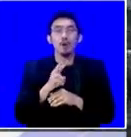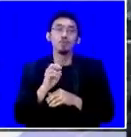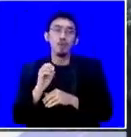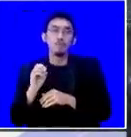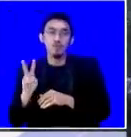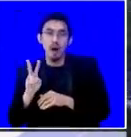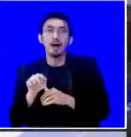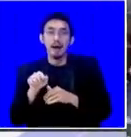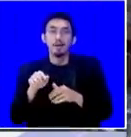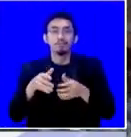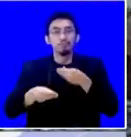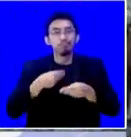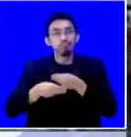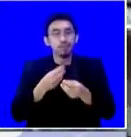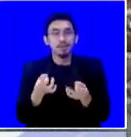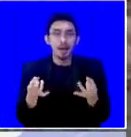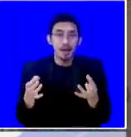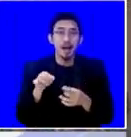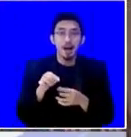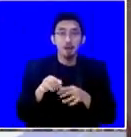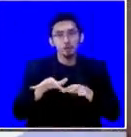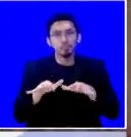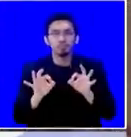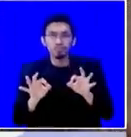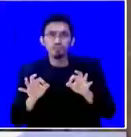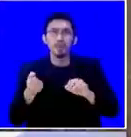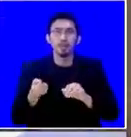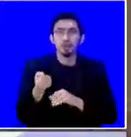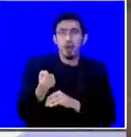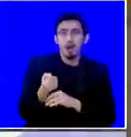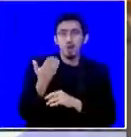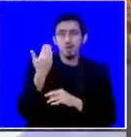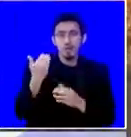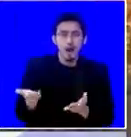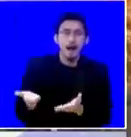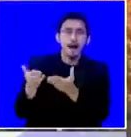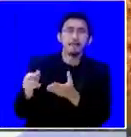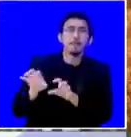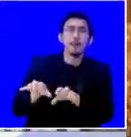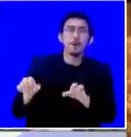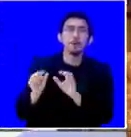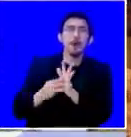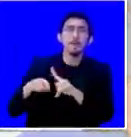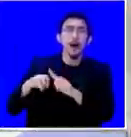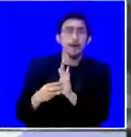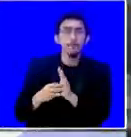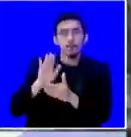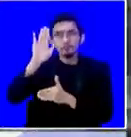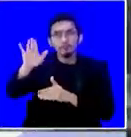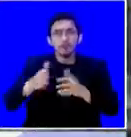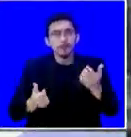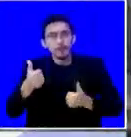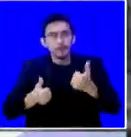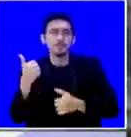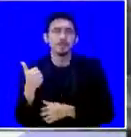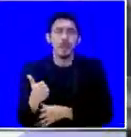strategis yang dilakukan Presiden Soekarno kala itu untuk mengangkat derajat produk UMKM agar mampu bersaing. Nama Sarinah sendiri berasal dari